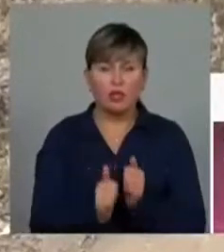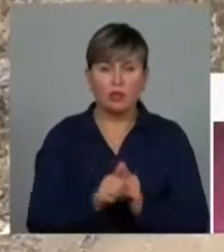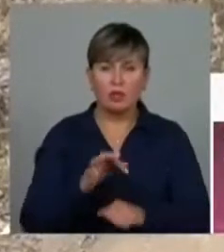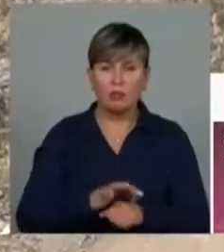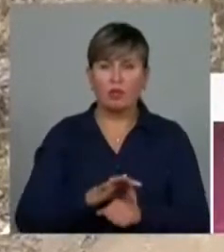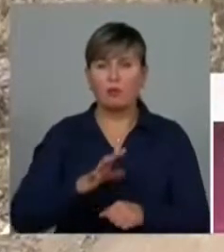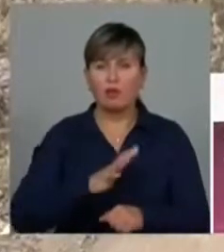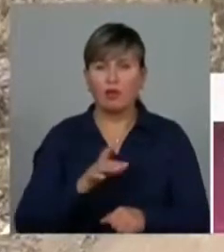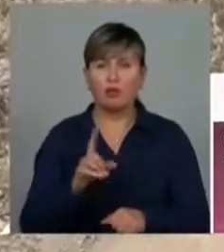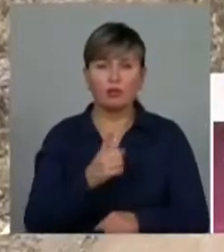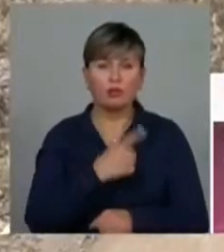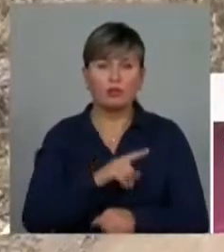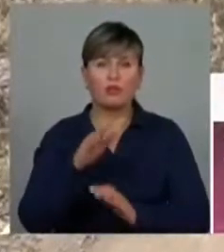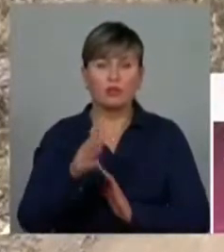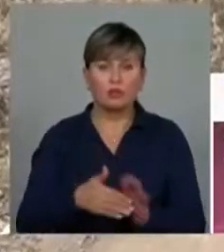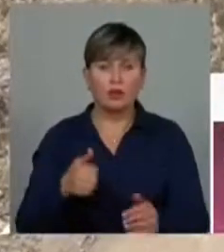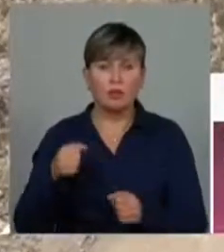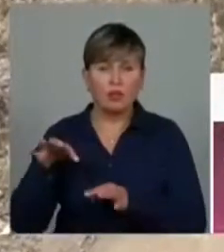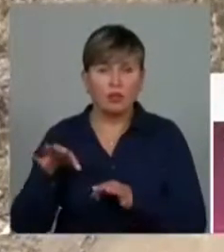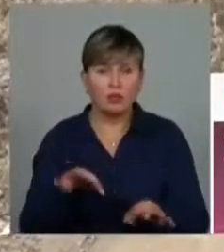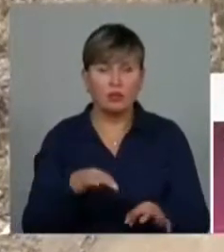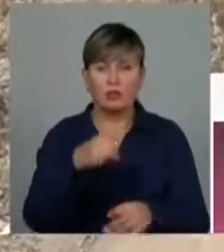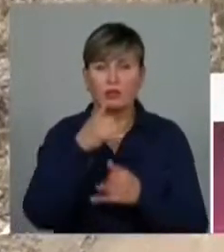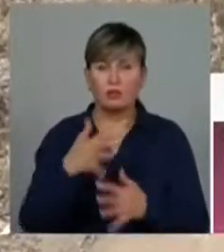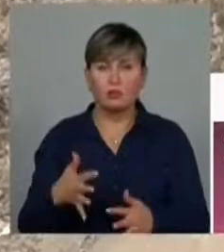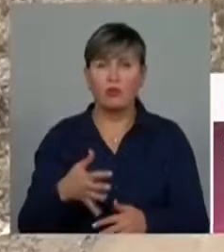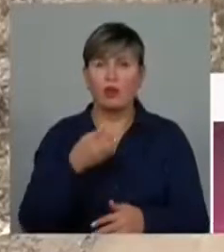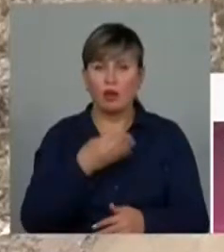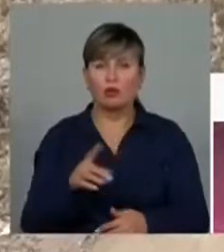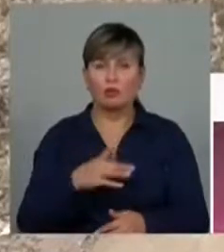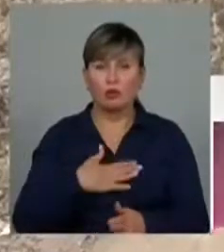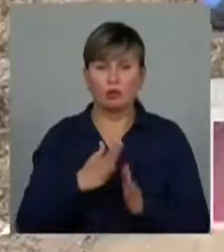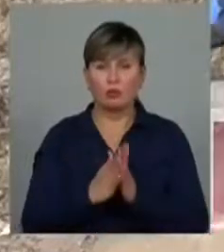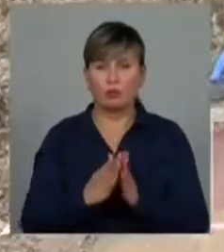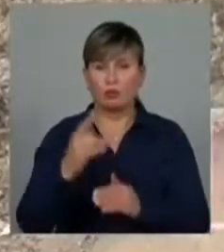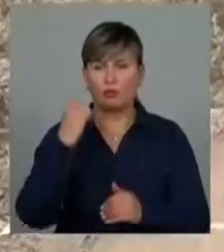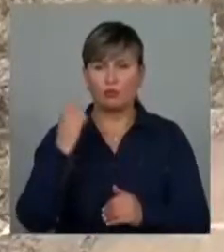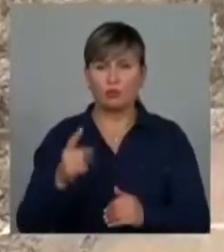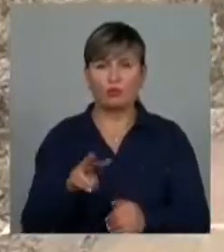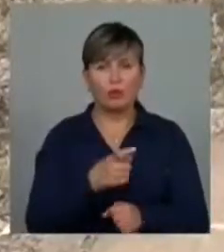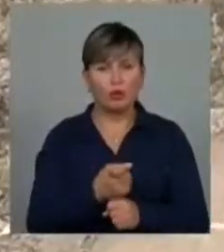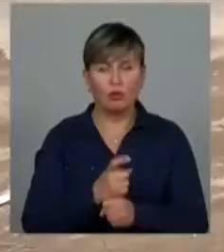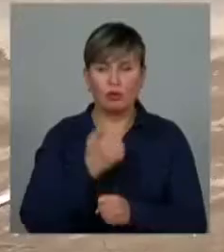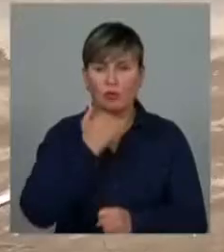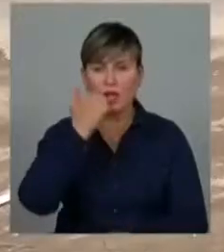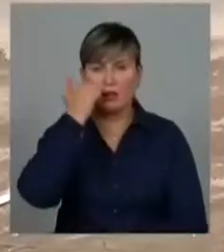И бывало, что когда скорую вызываем, машина не могла заехать. Хорошо, что нашу просьбу услышали. Мы очень